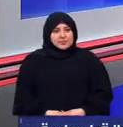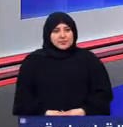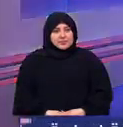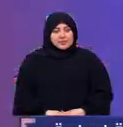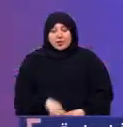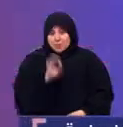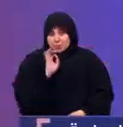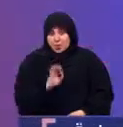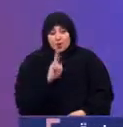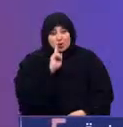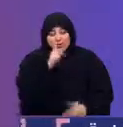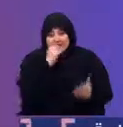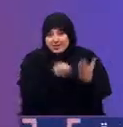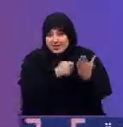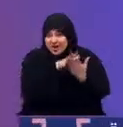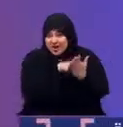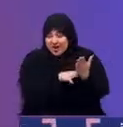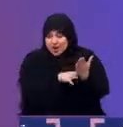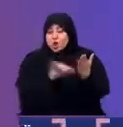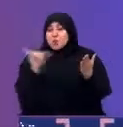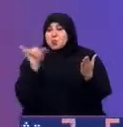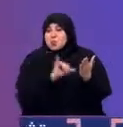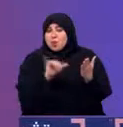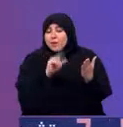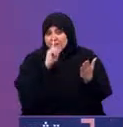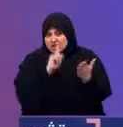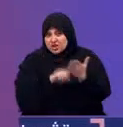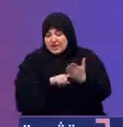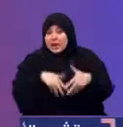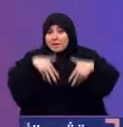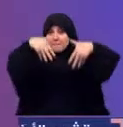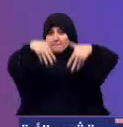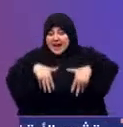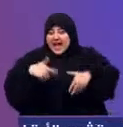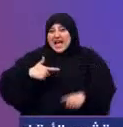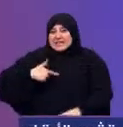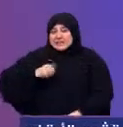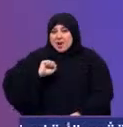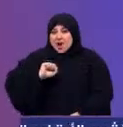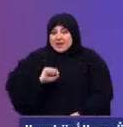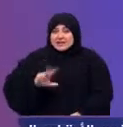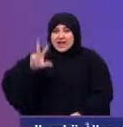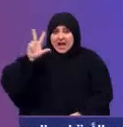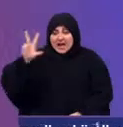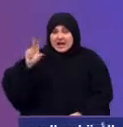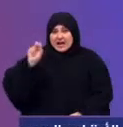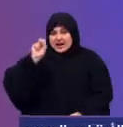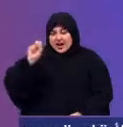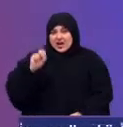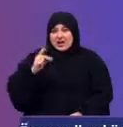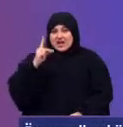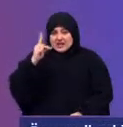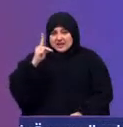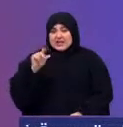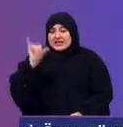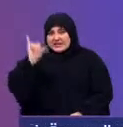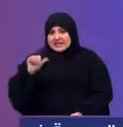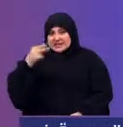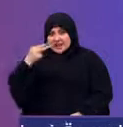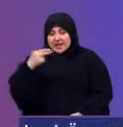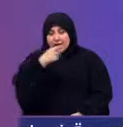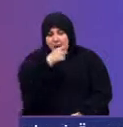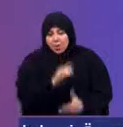أنا أتوقع التقرير عطانا نبذة عن أهمية مناعة القطيع ودورها إن شاء الله في تحدي فيروس كورونا والقضاء عليه